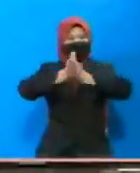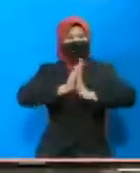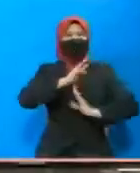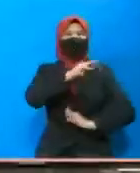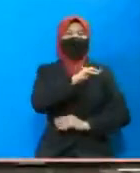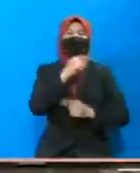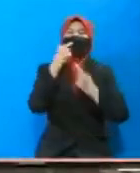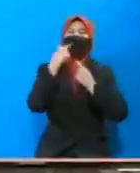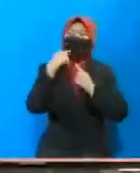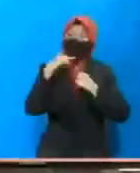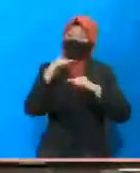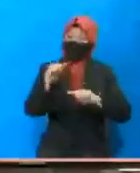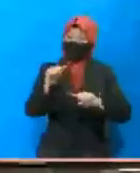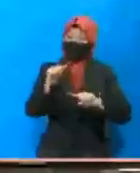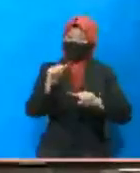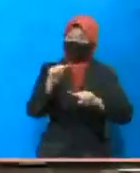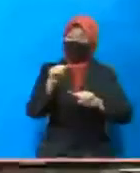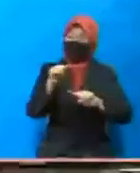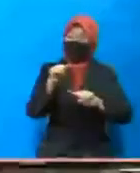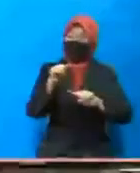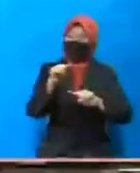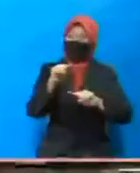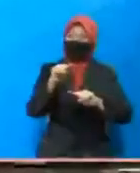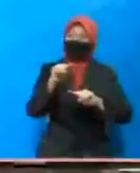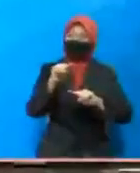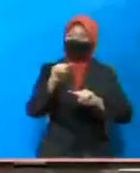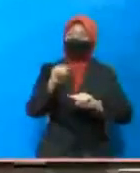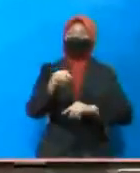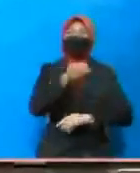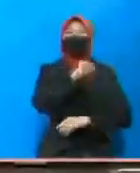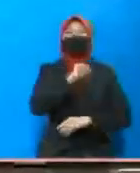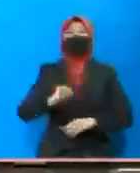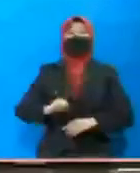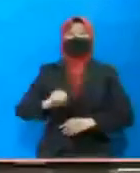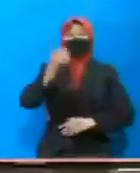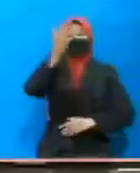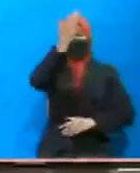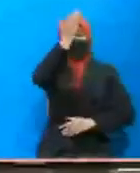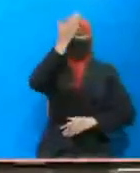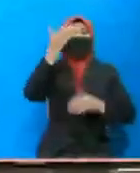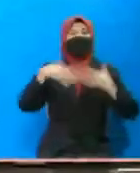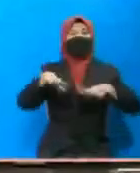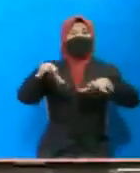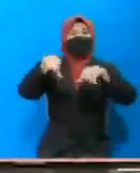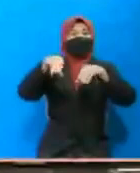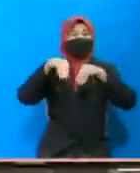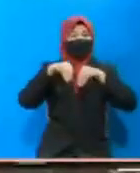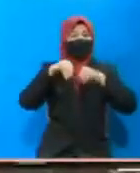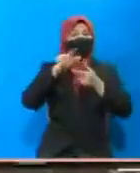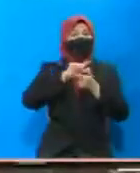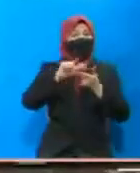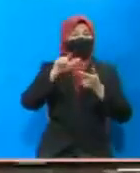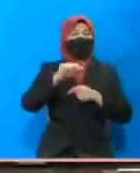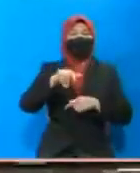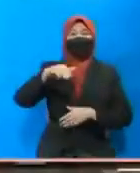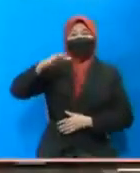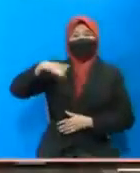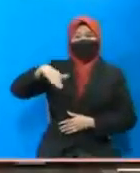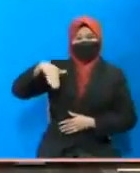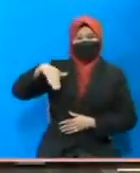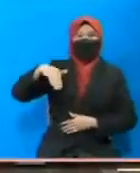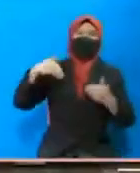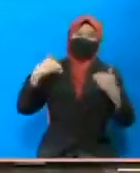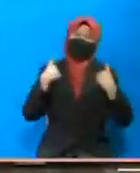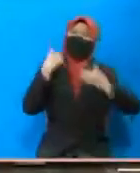jawab sama ada Tuanku Agong berkenan atau belum. Ya, boleh, kita terima. Dia